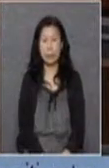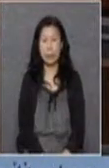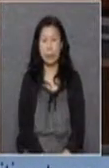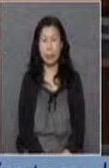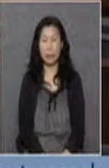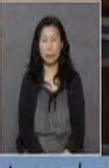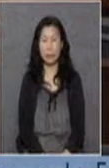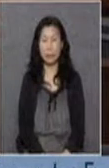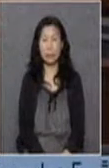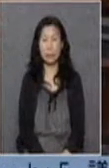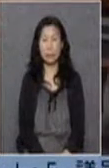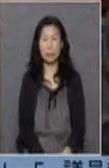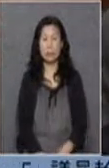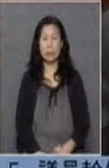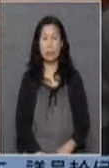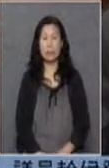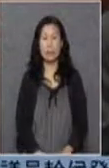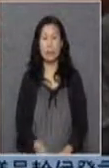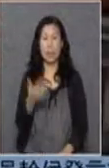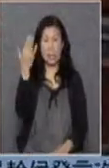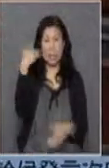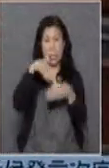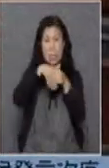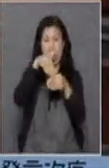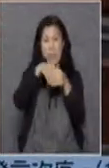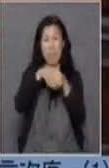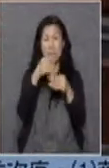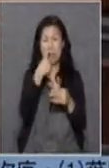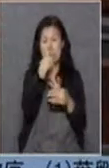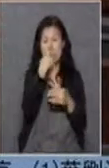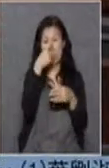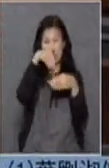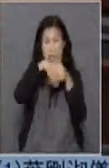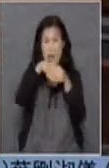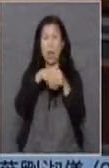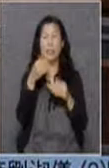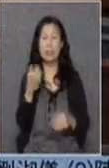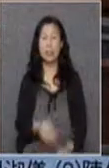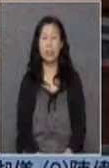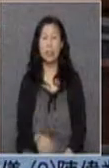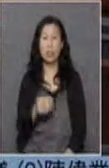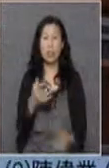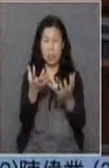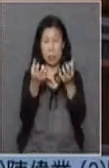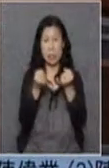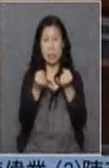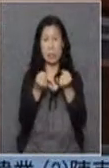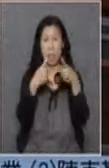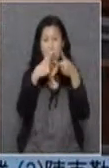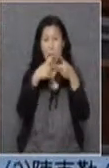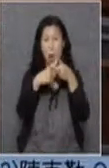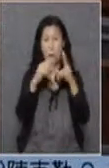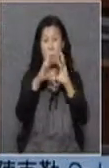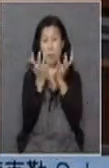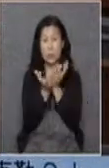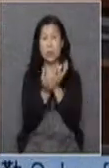在競選的期間呢，梁振英呢似乎接納了公民黨